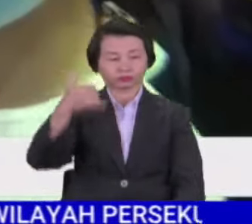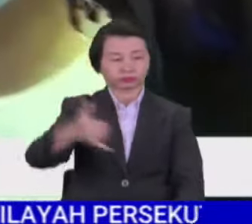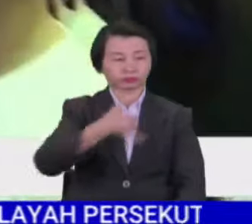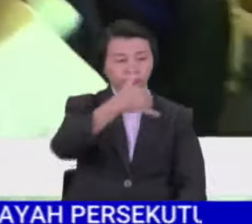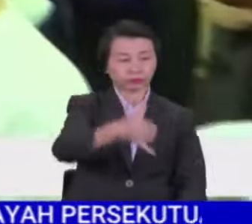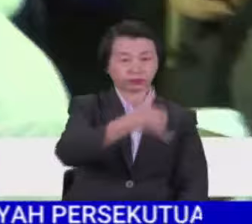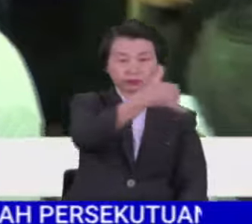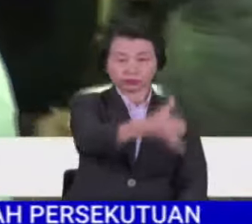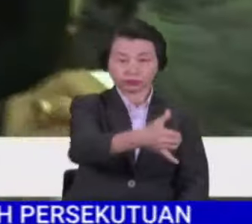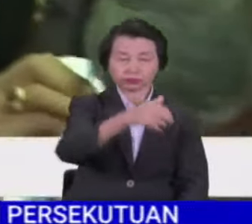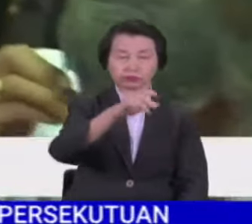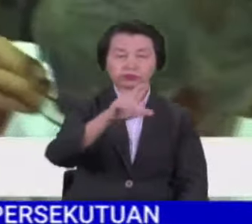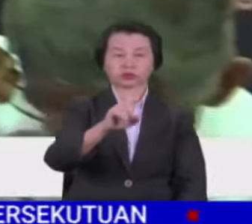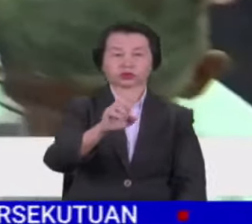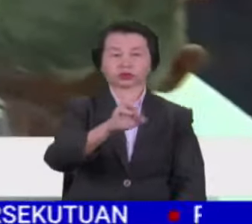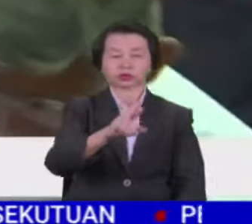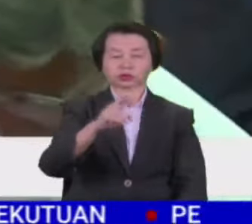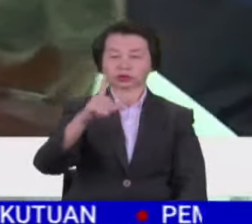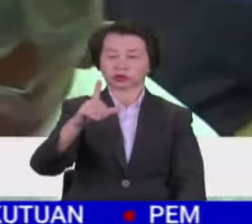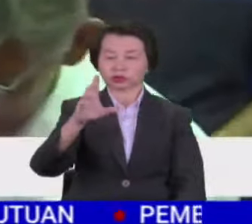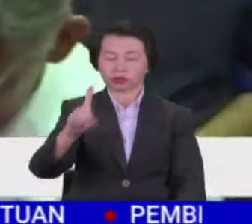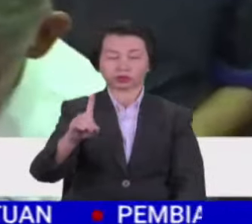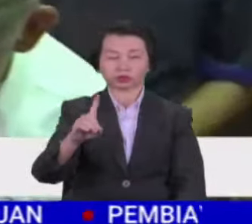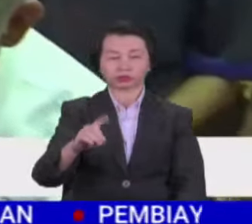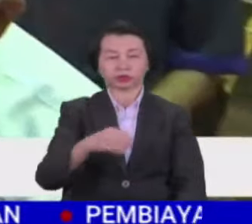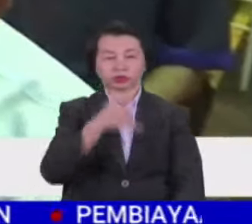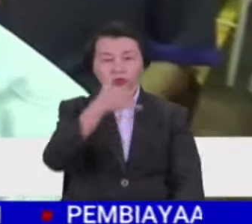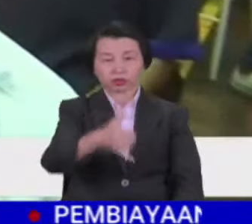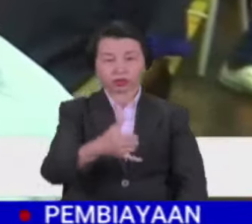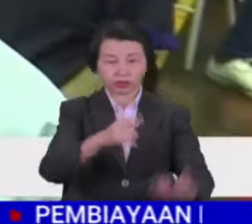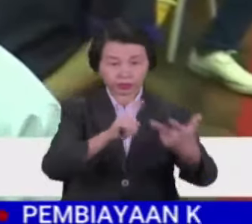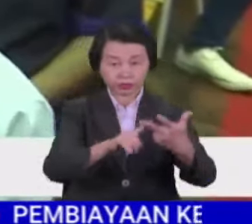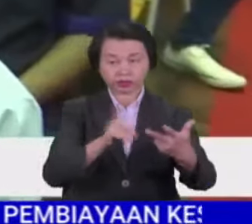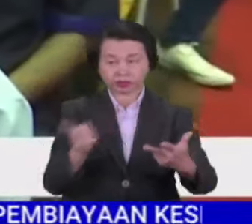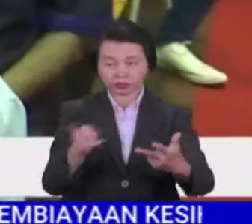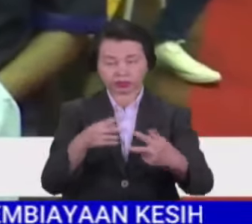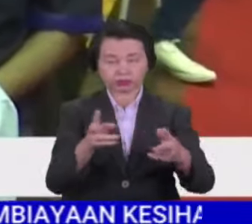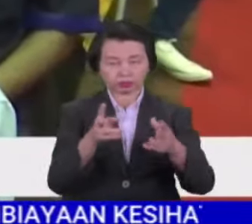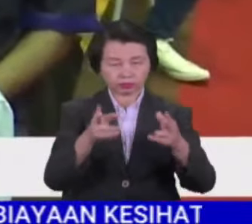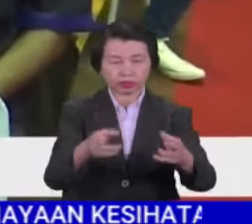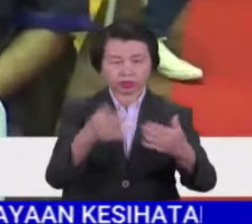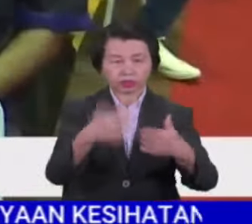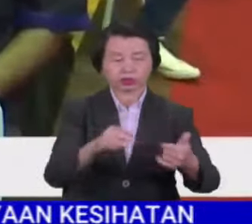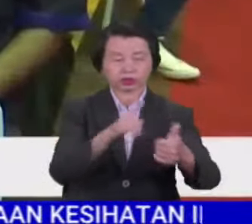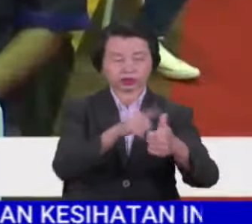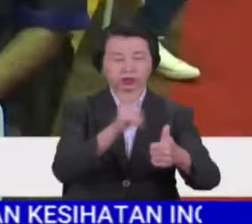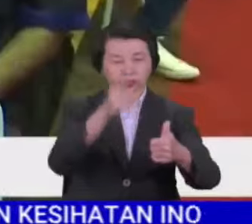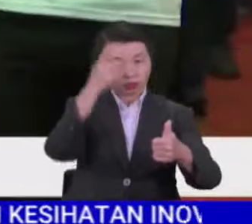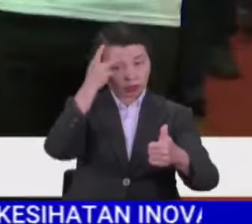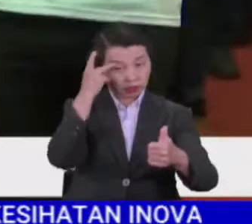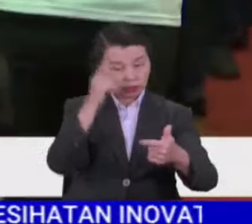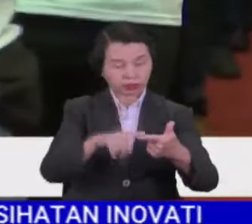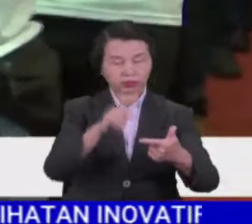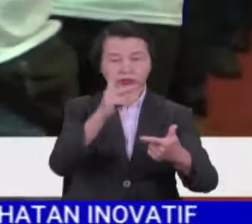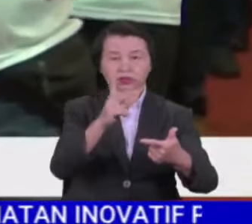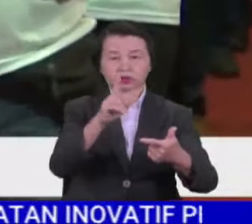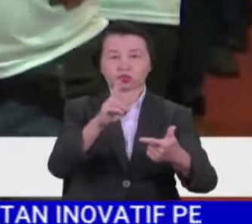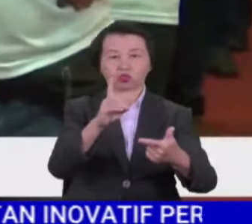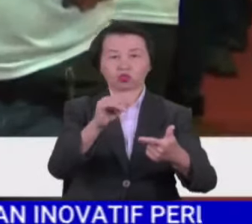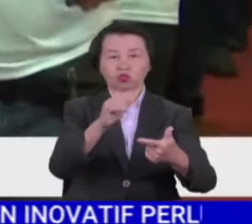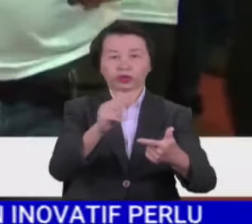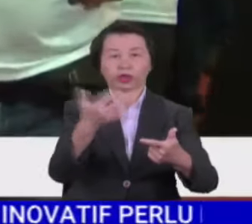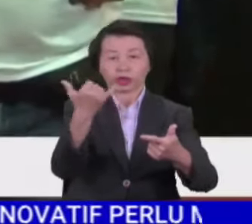jelajah JLS di Nahdlatul merupakan program jelajah ketiga yang beliau lancarkan selepas palingan ke dingo dan kudat